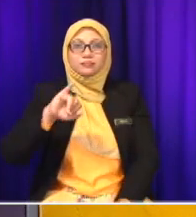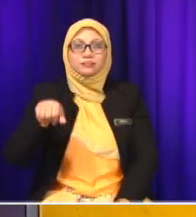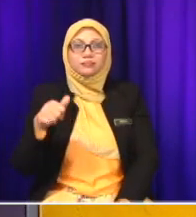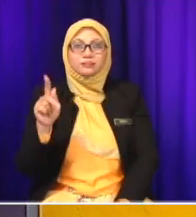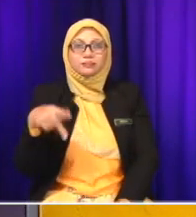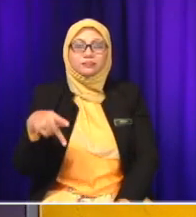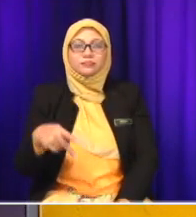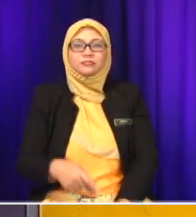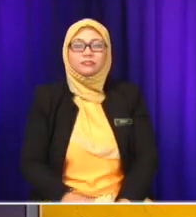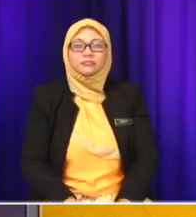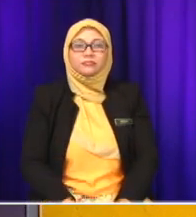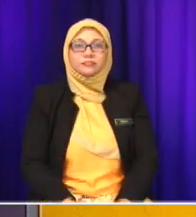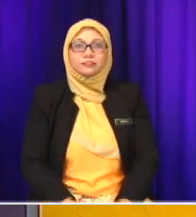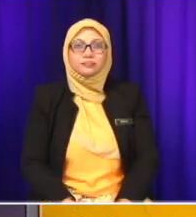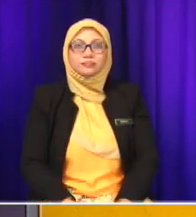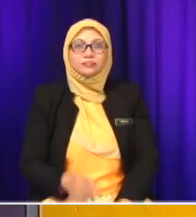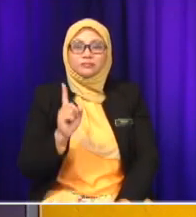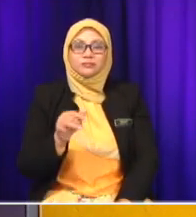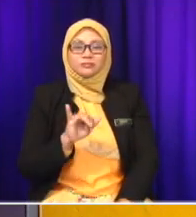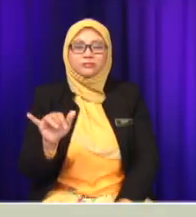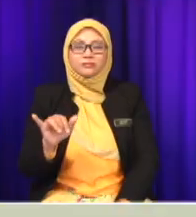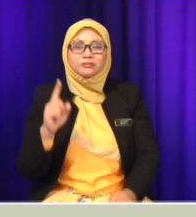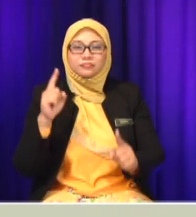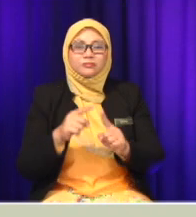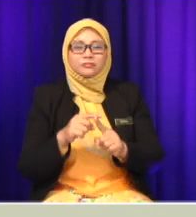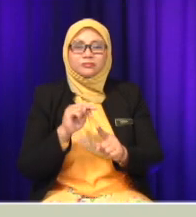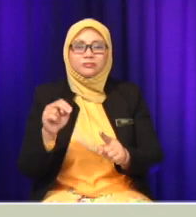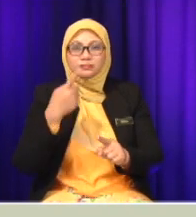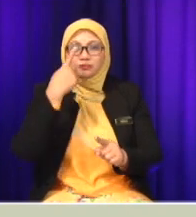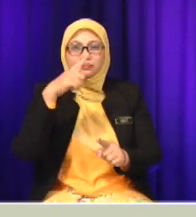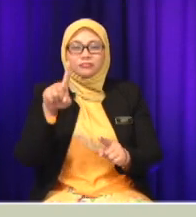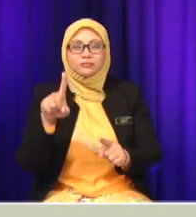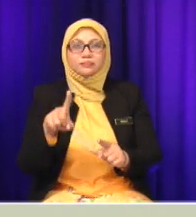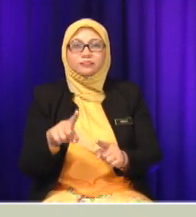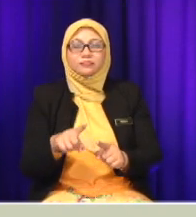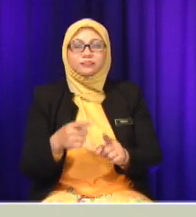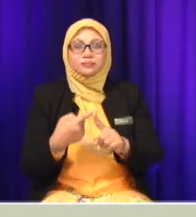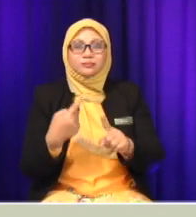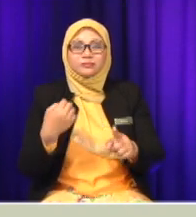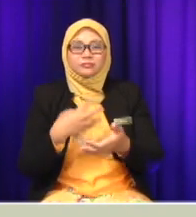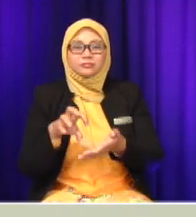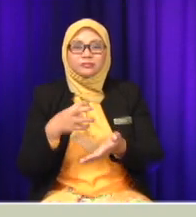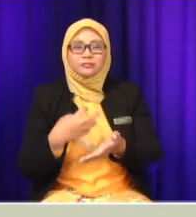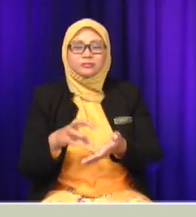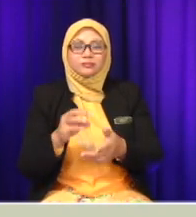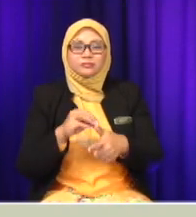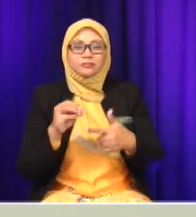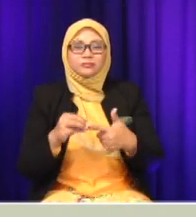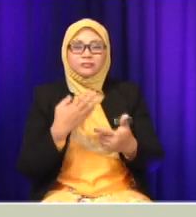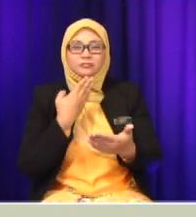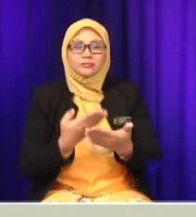keen ianya bertujuan bagi mengelakkan berlaku kebocoran ataupun kita membaiki kebocoran yang telah berlaku pada injap